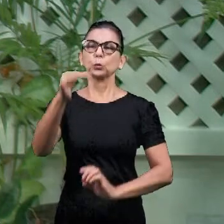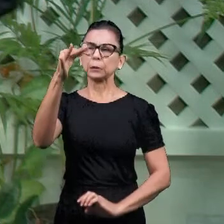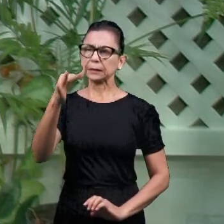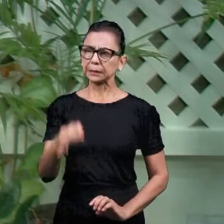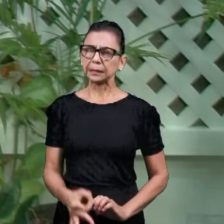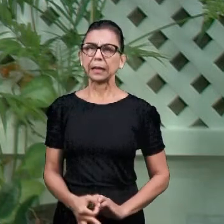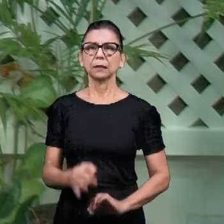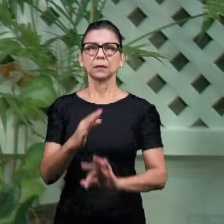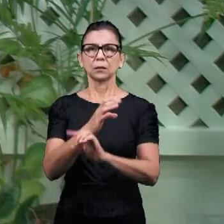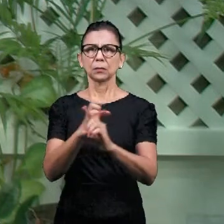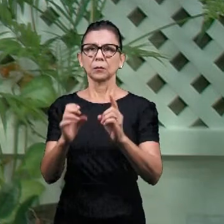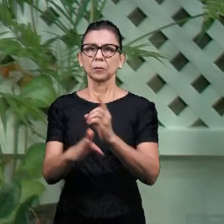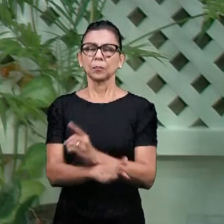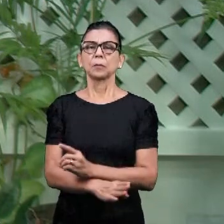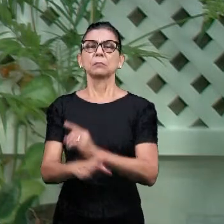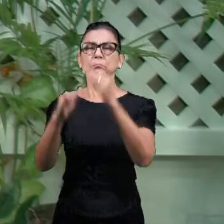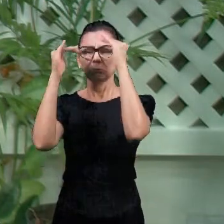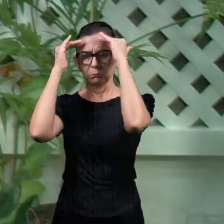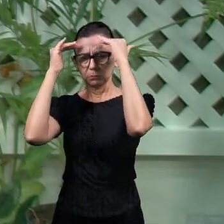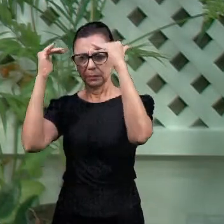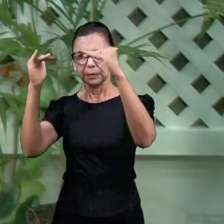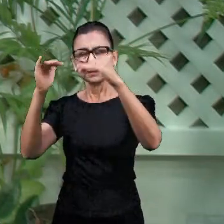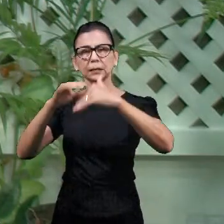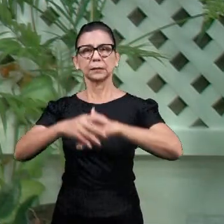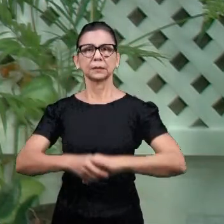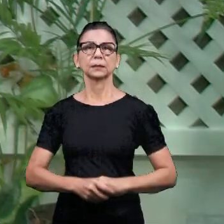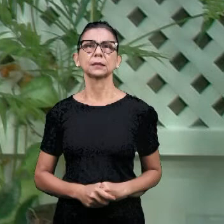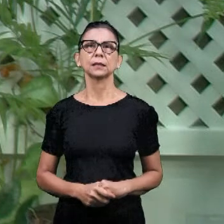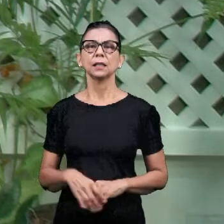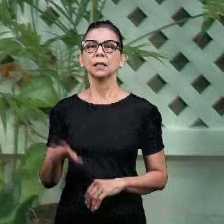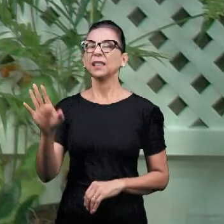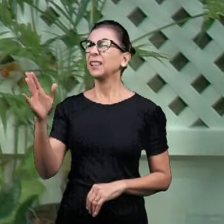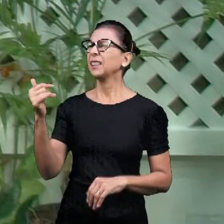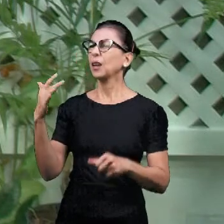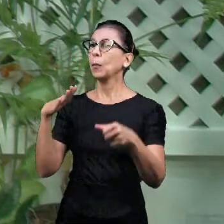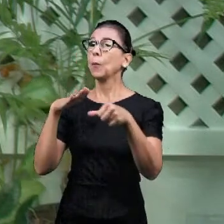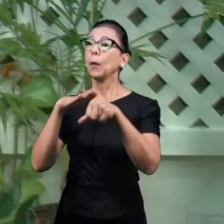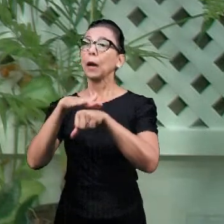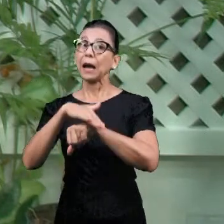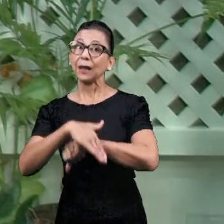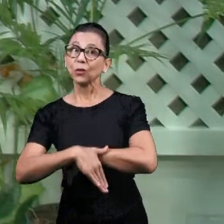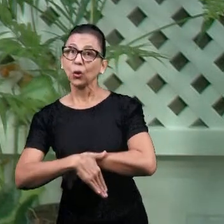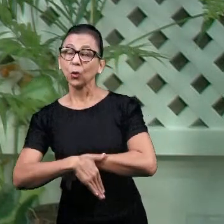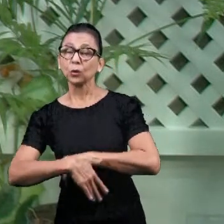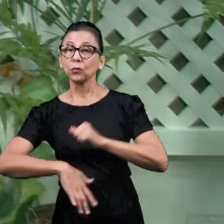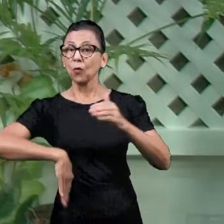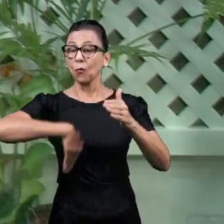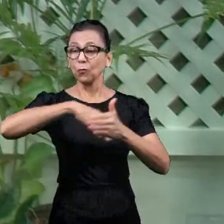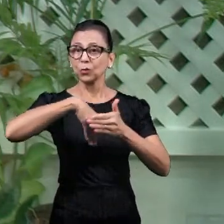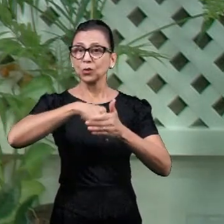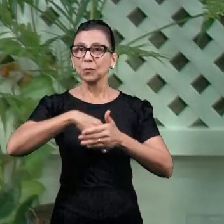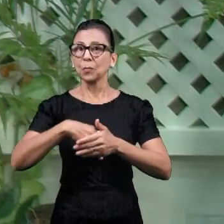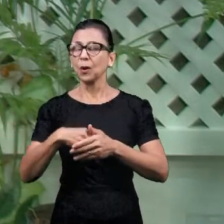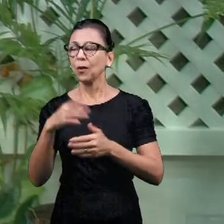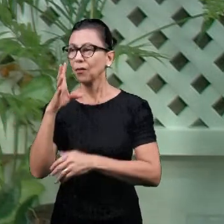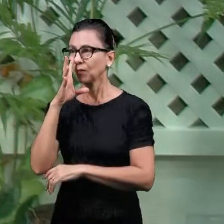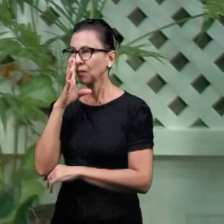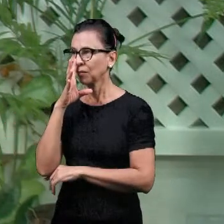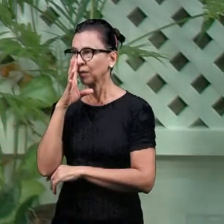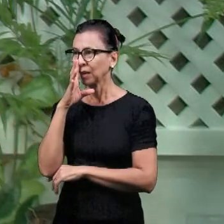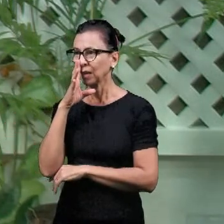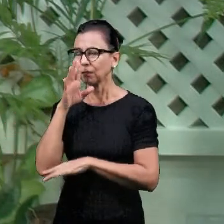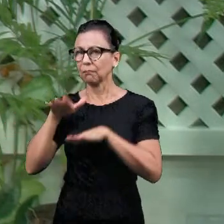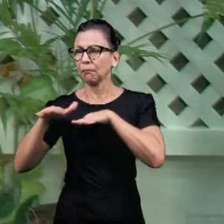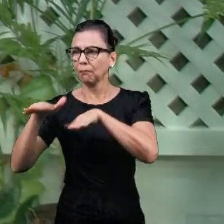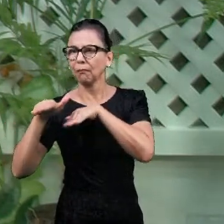biblique dominicale. Tous sont réunis. Non, non. Moi, le soir, j'avais regardé le match de foot, j'avais